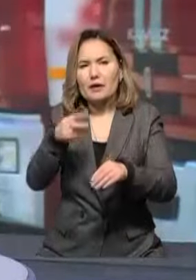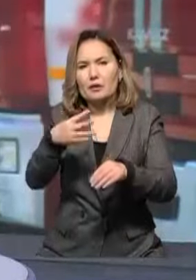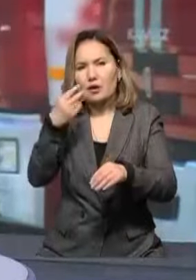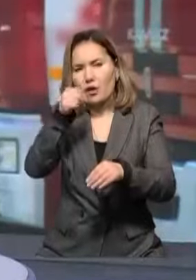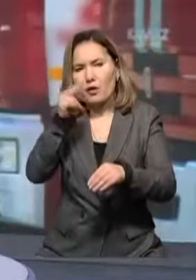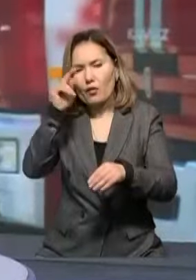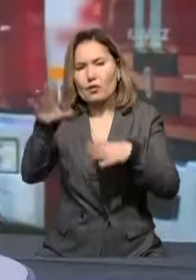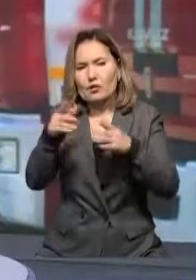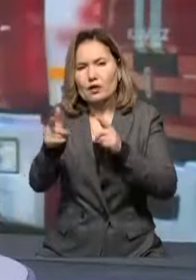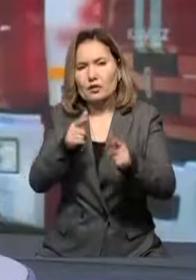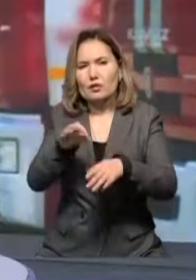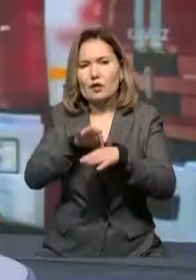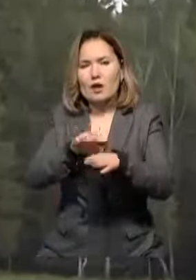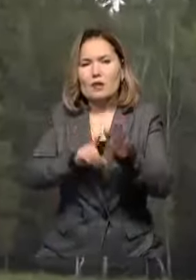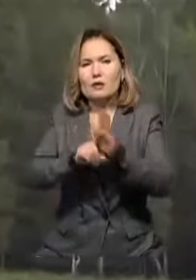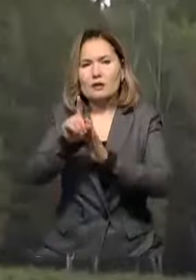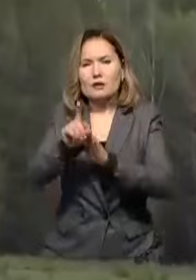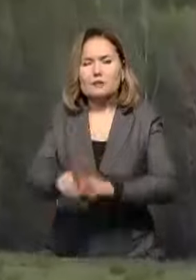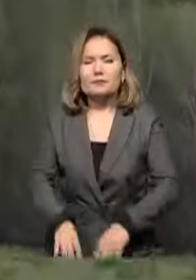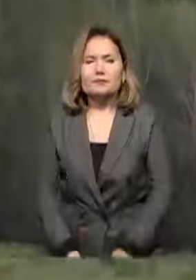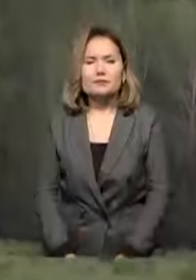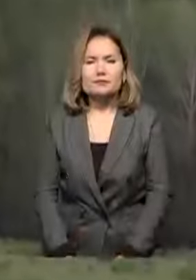жиындары өтіп жатыр.